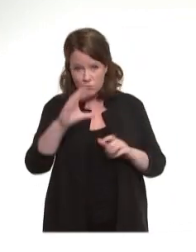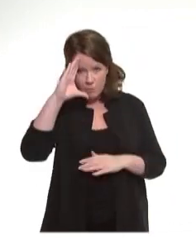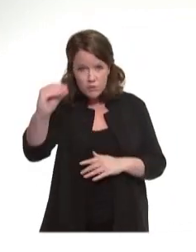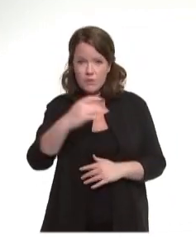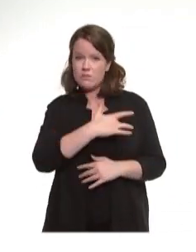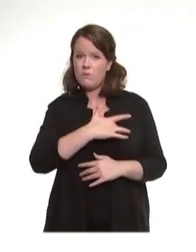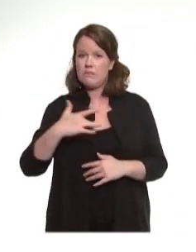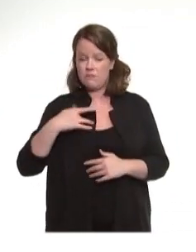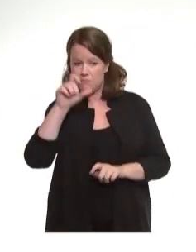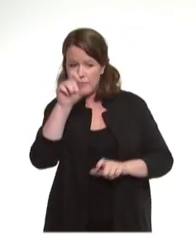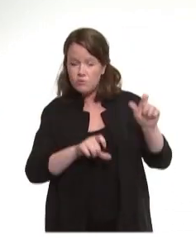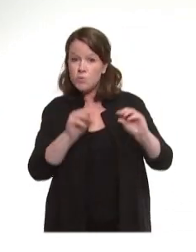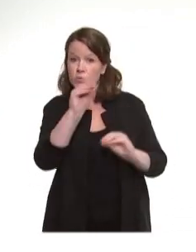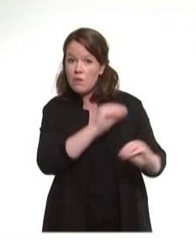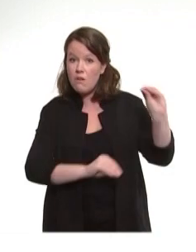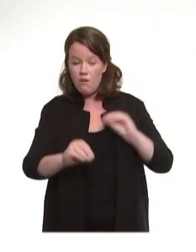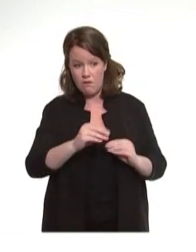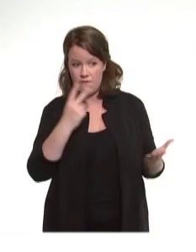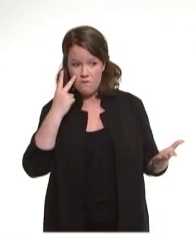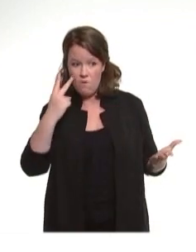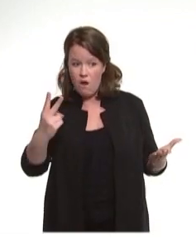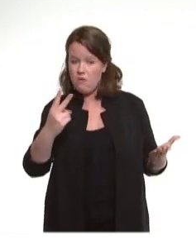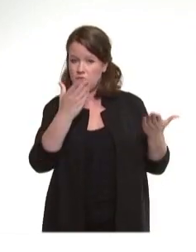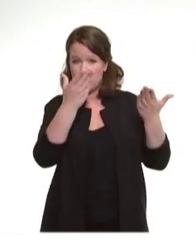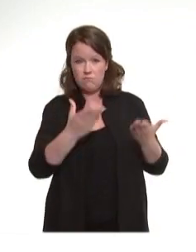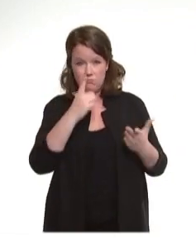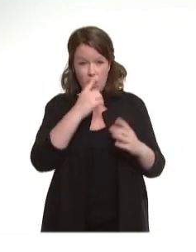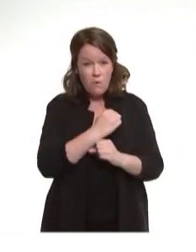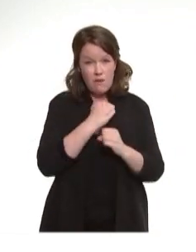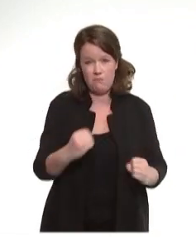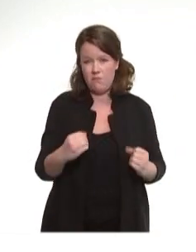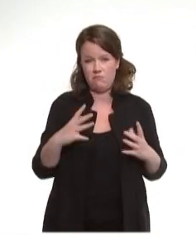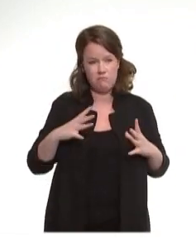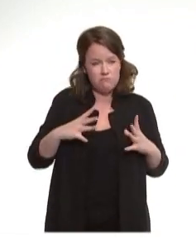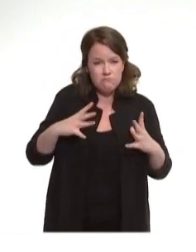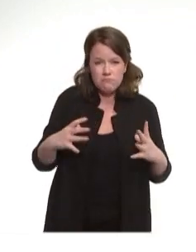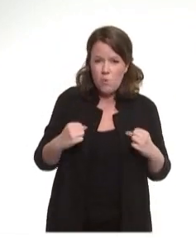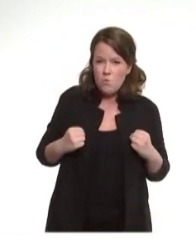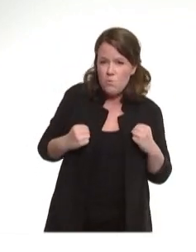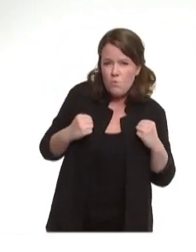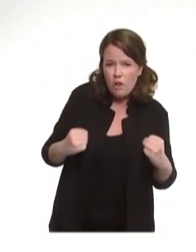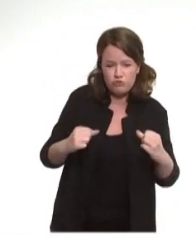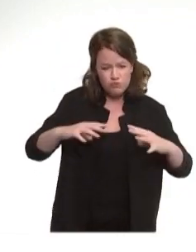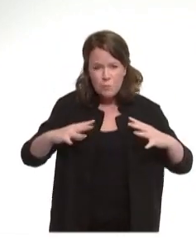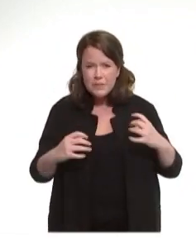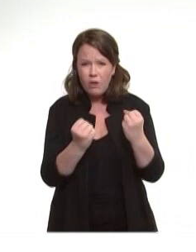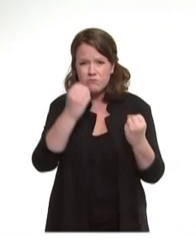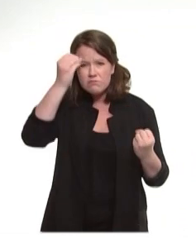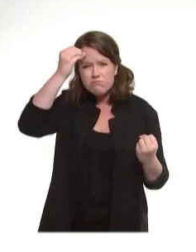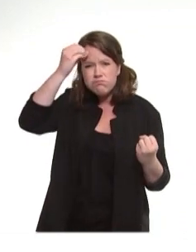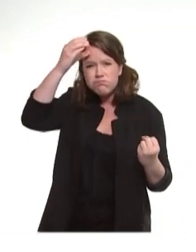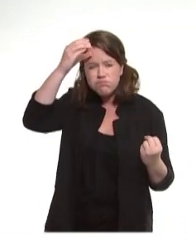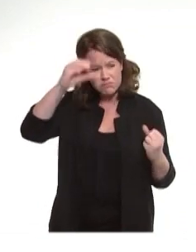sont exceptionnelles dévouement de compétences de courage